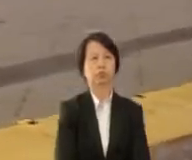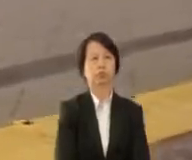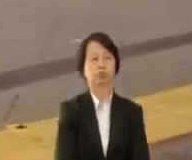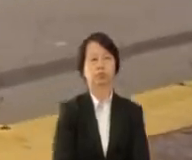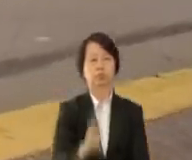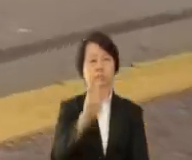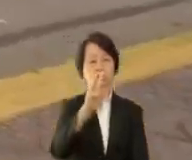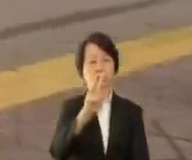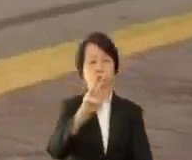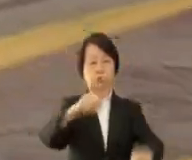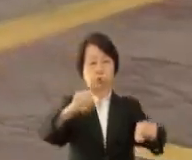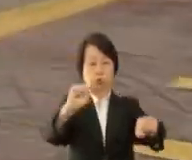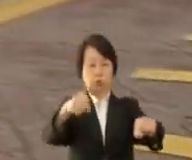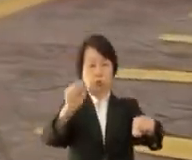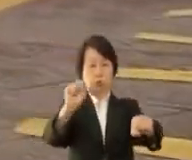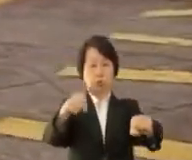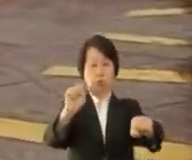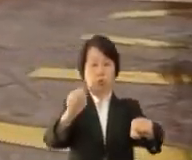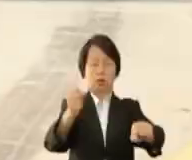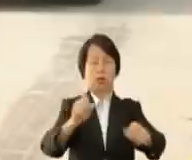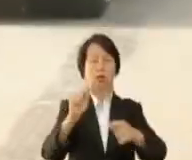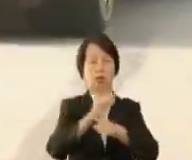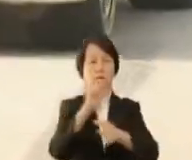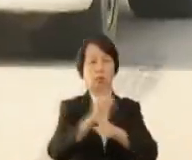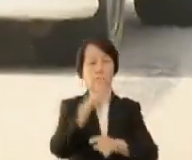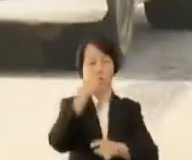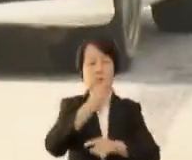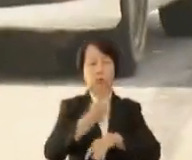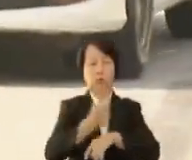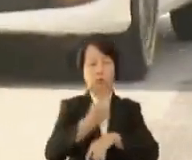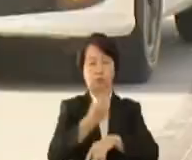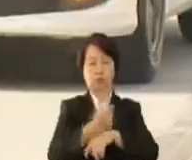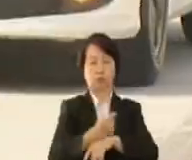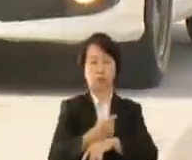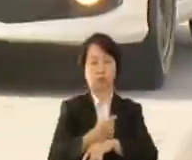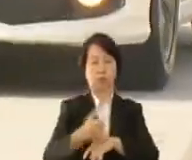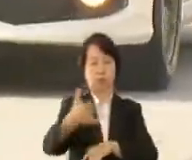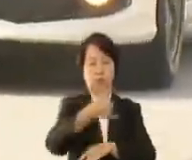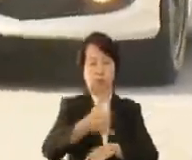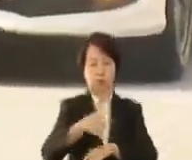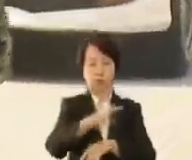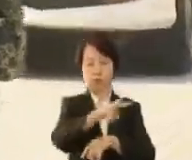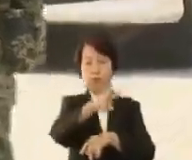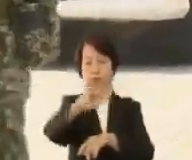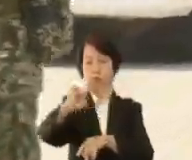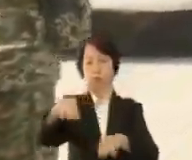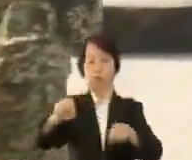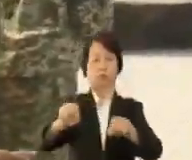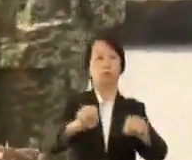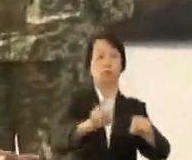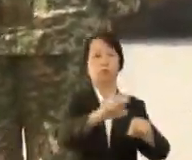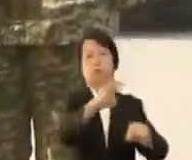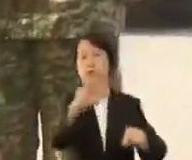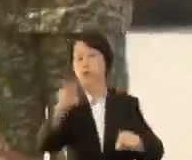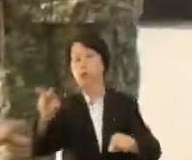6 buah motosikal scrambler yang digunakan untuk tugas rondaan dan tinjauan.